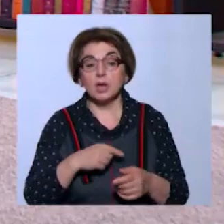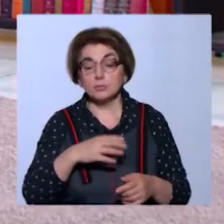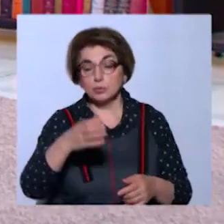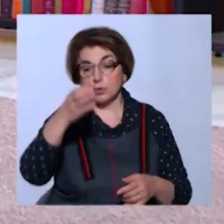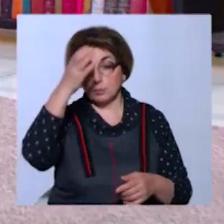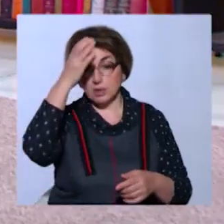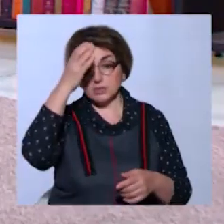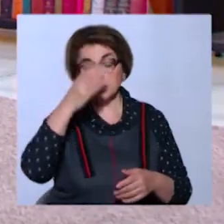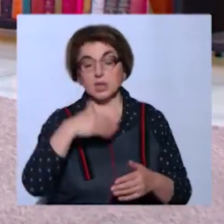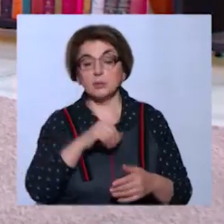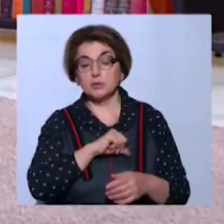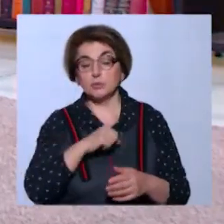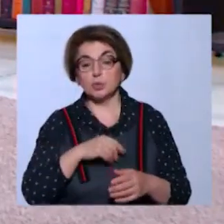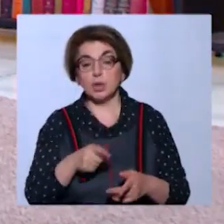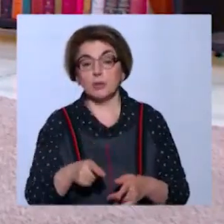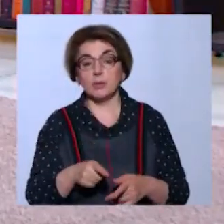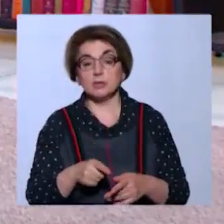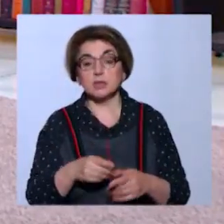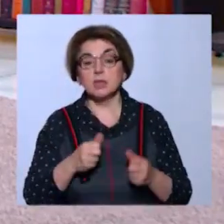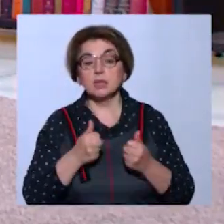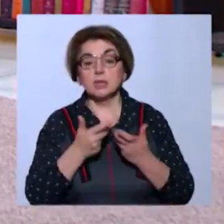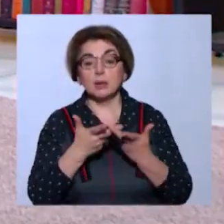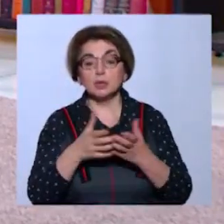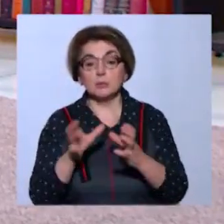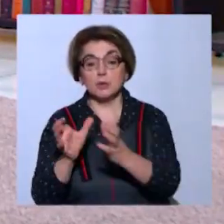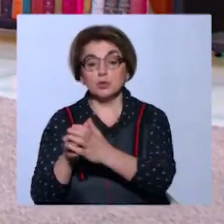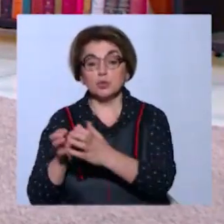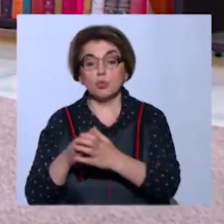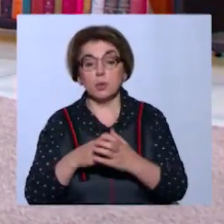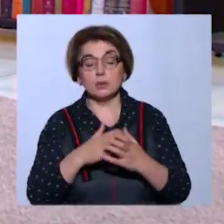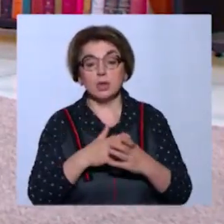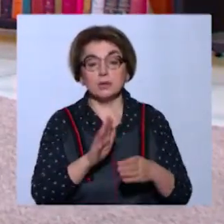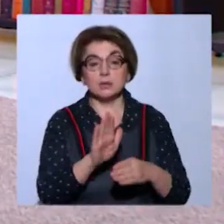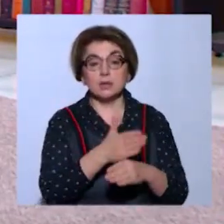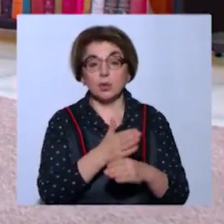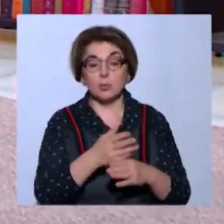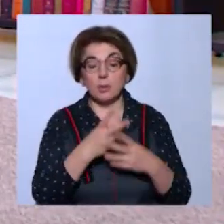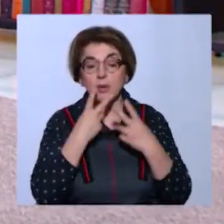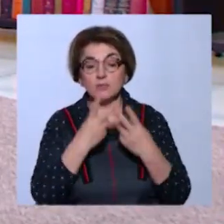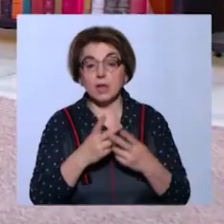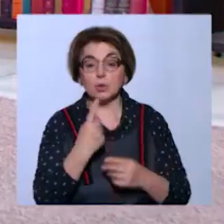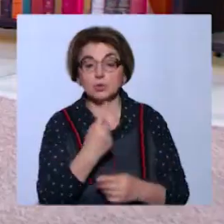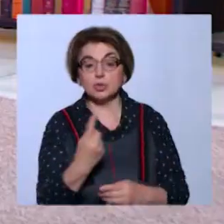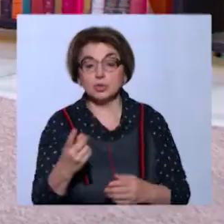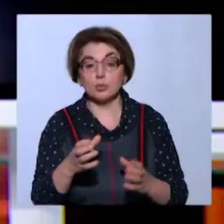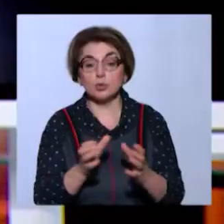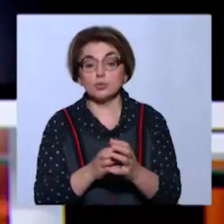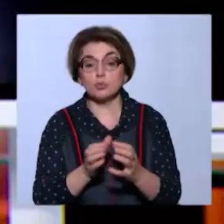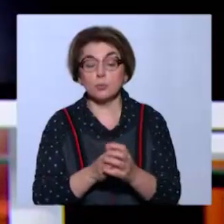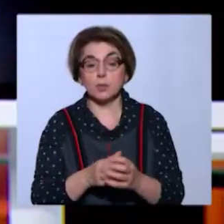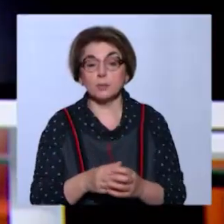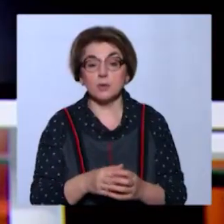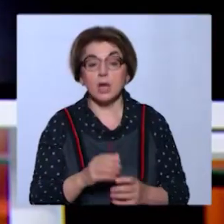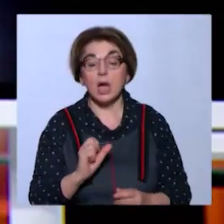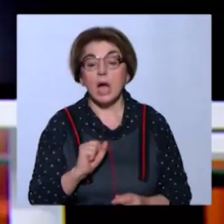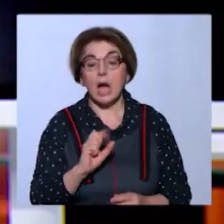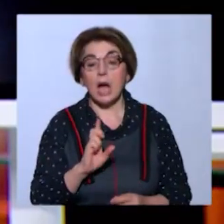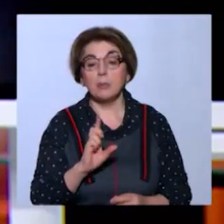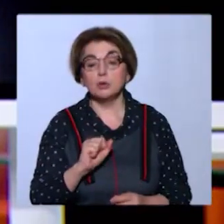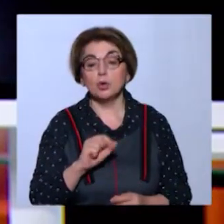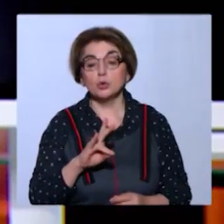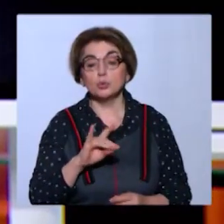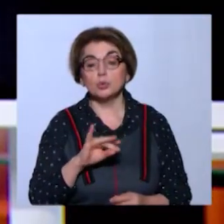მეცნიერები ყოფენ რამდენიმე ჯგუფად. ნუ განვიხილოთ ეს ჯგუფები. აბიოტური